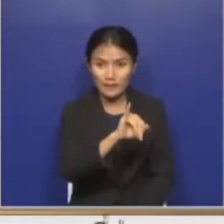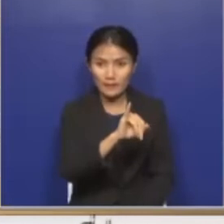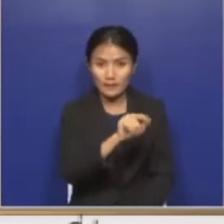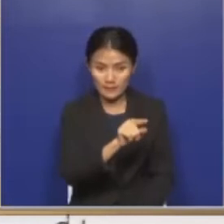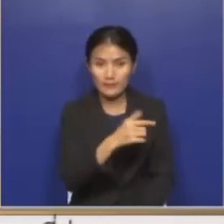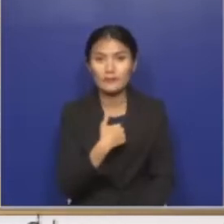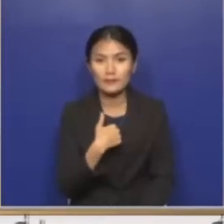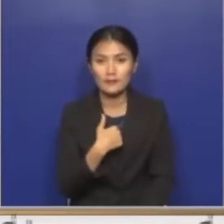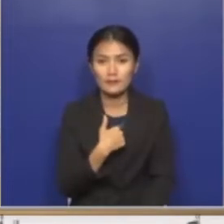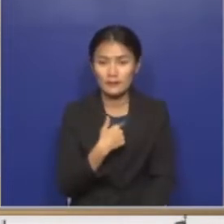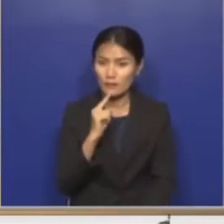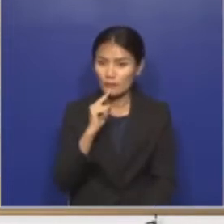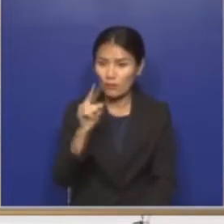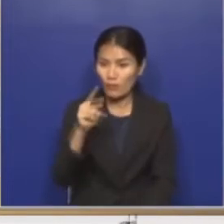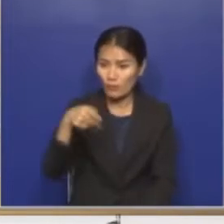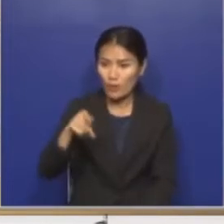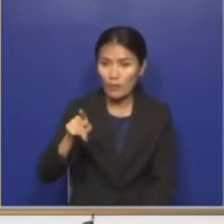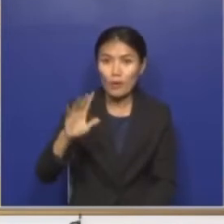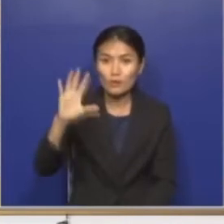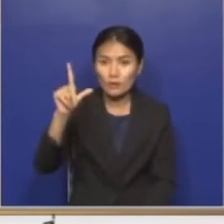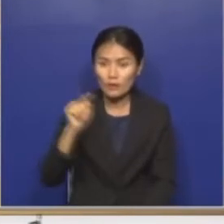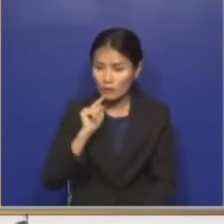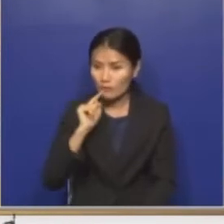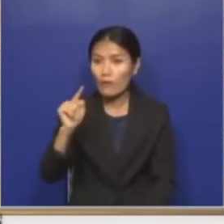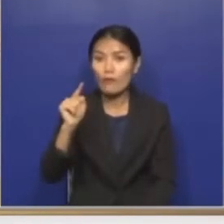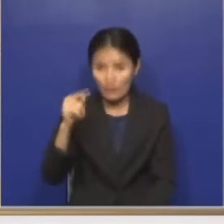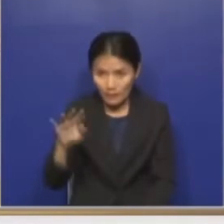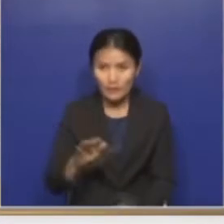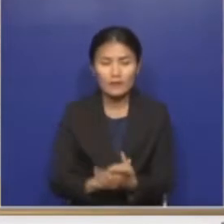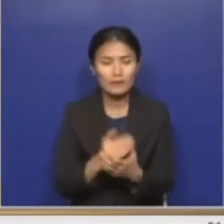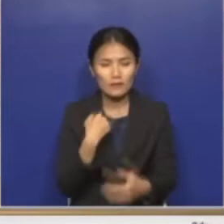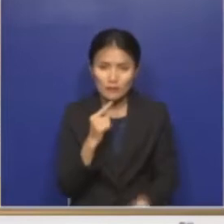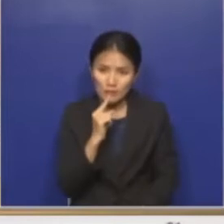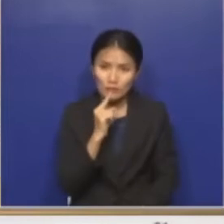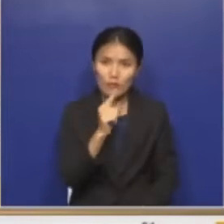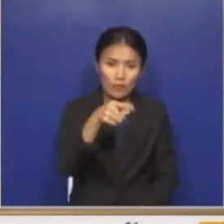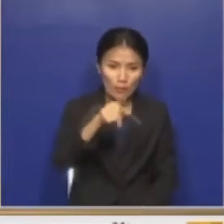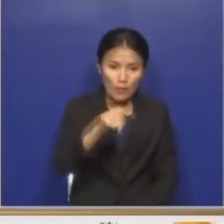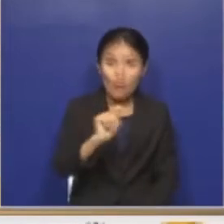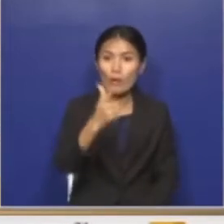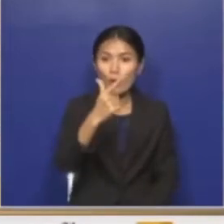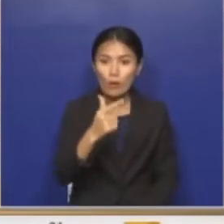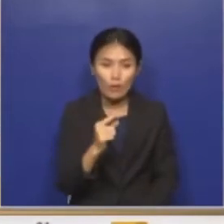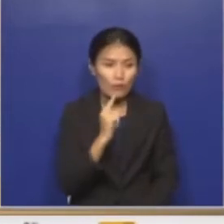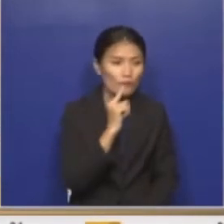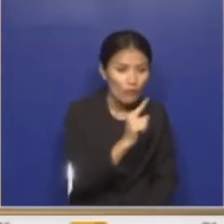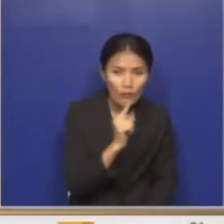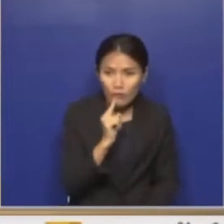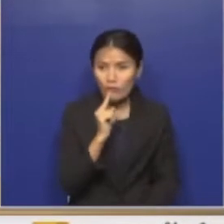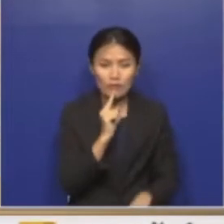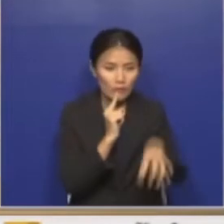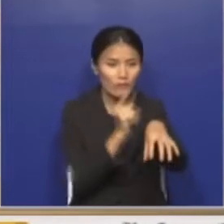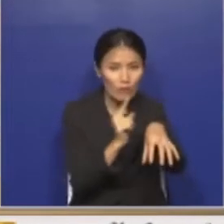คดีพิเศษไปแจ้งกับปปชไปแจ้งกับปปงนะครับแล้ว